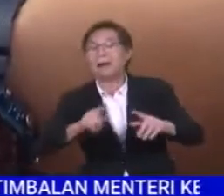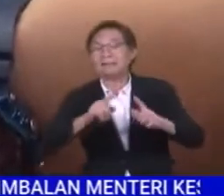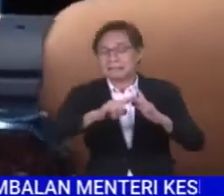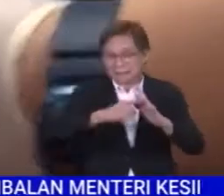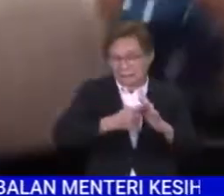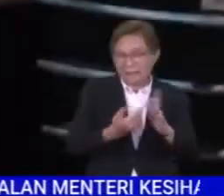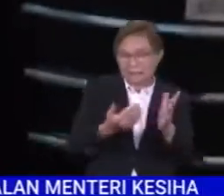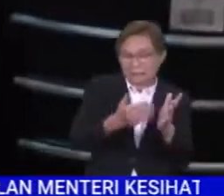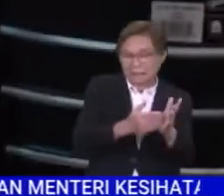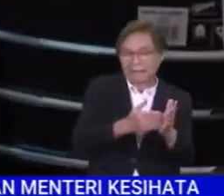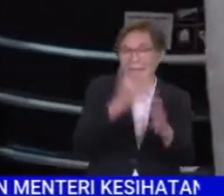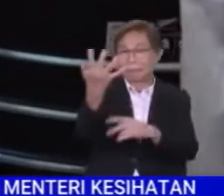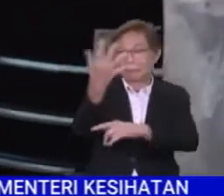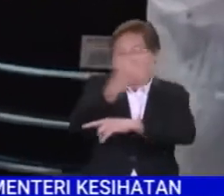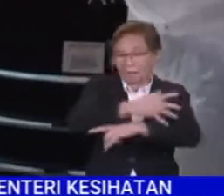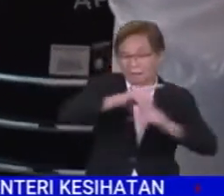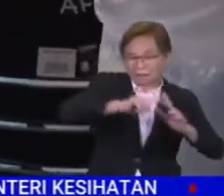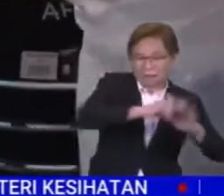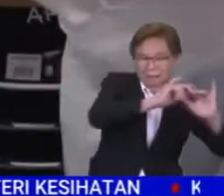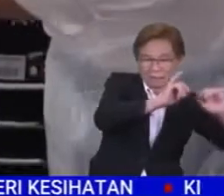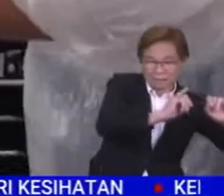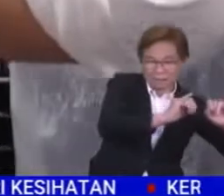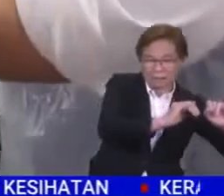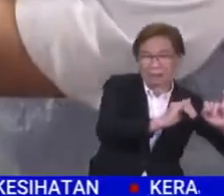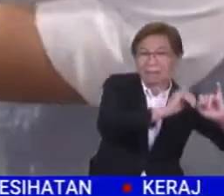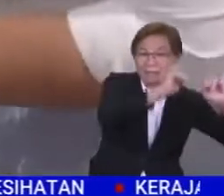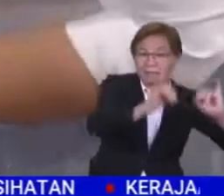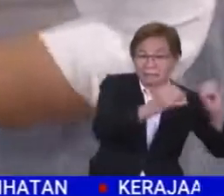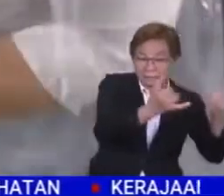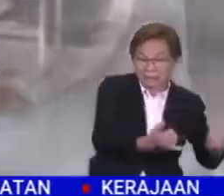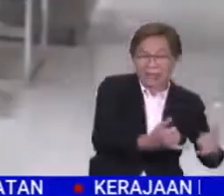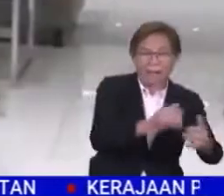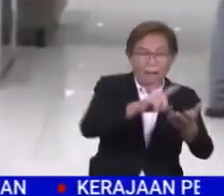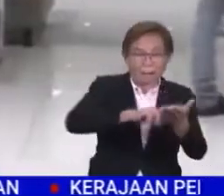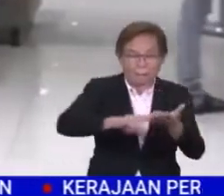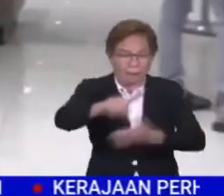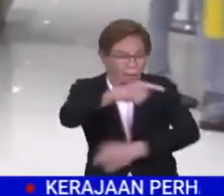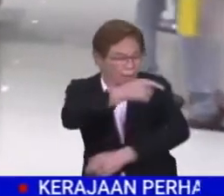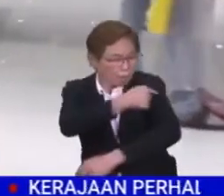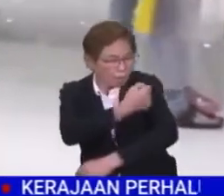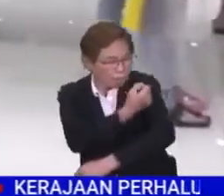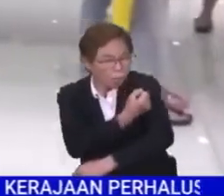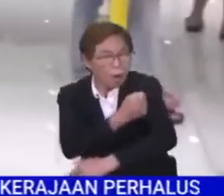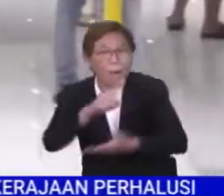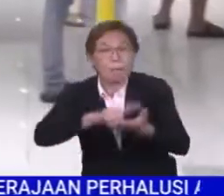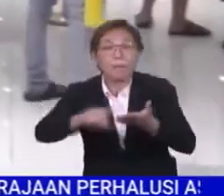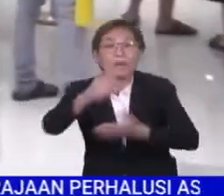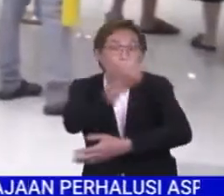dilaksanakan semula selama 5 hari bermula Isnin ini sempena Minggu Imunisasi Kebangsaan.